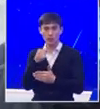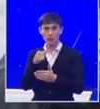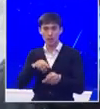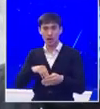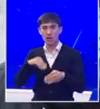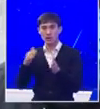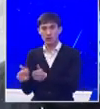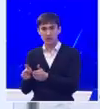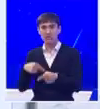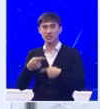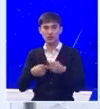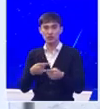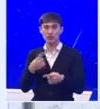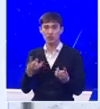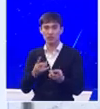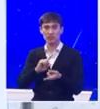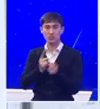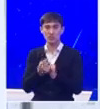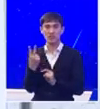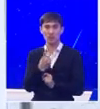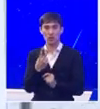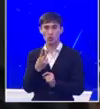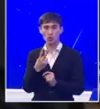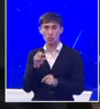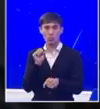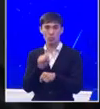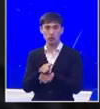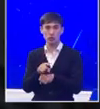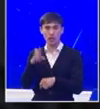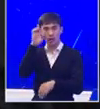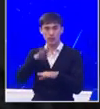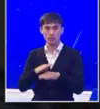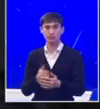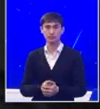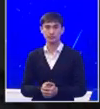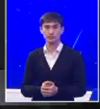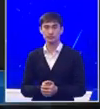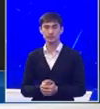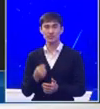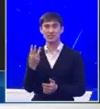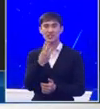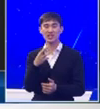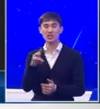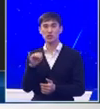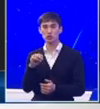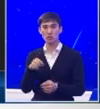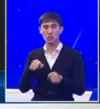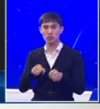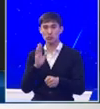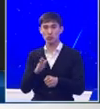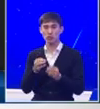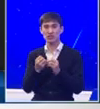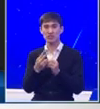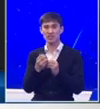первом квартале следующего необходимо заменить и вторую, поручил аким. Три насоса на подкачке будут. Длина